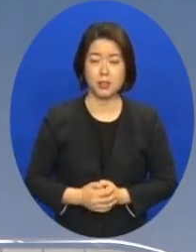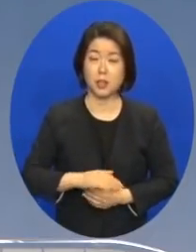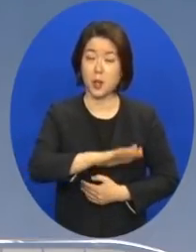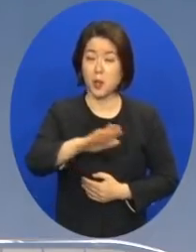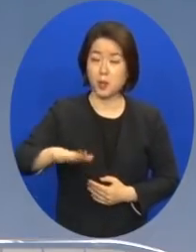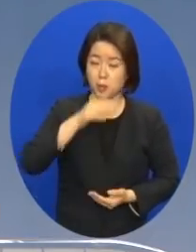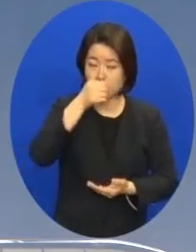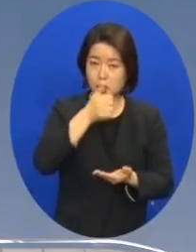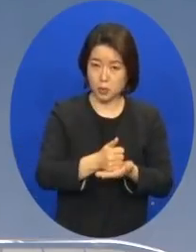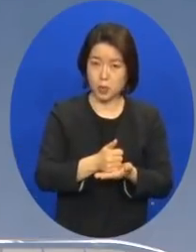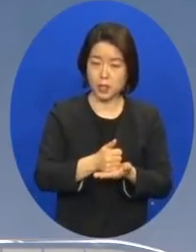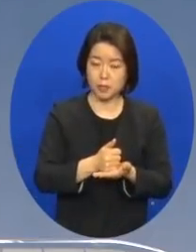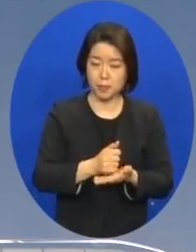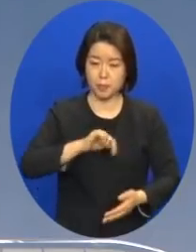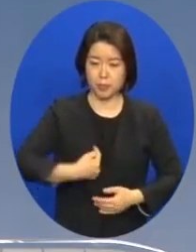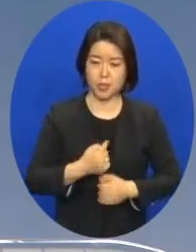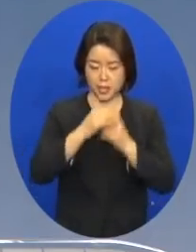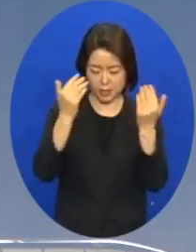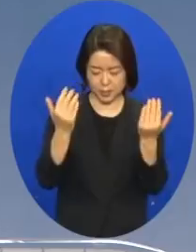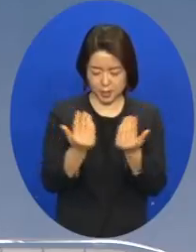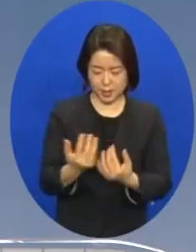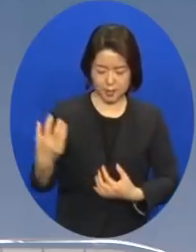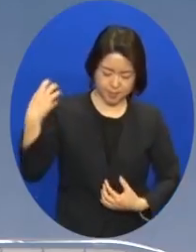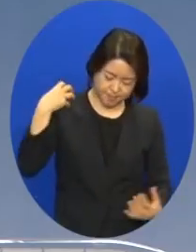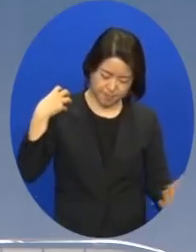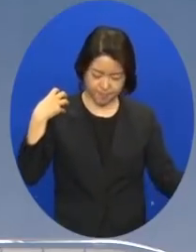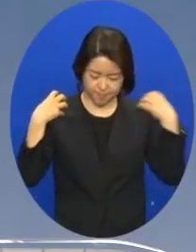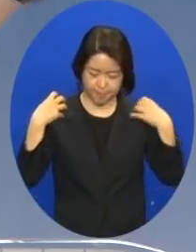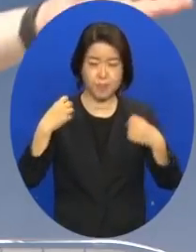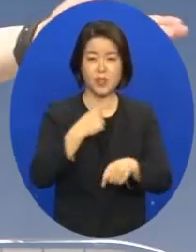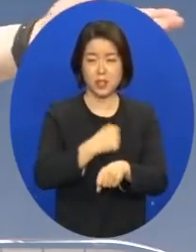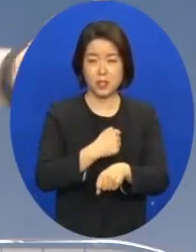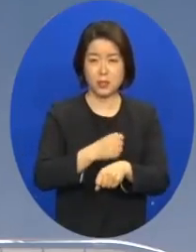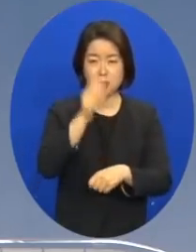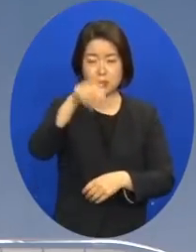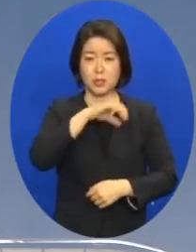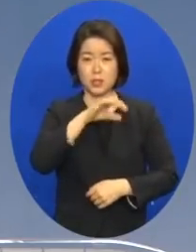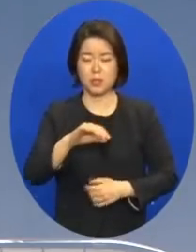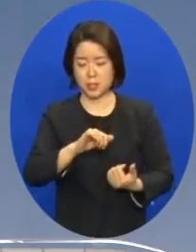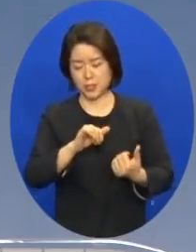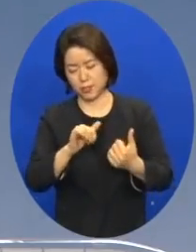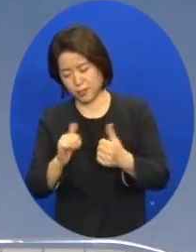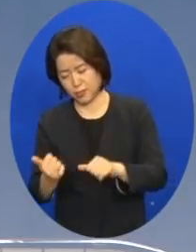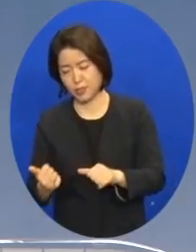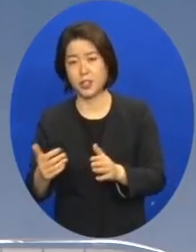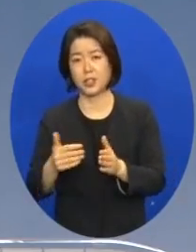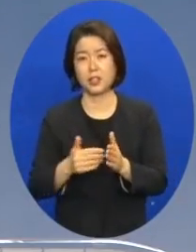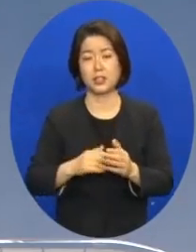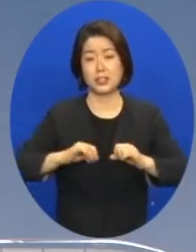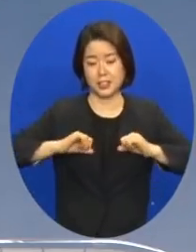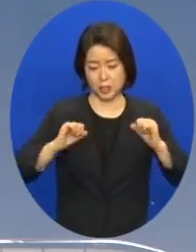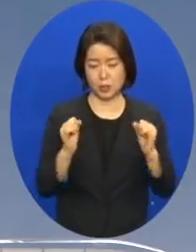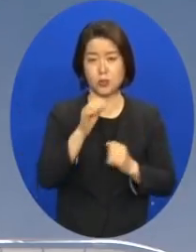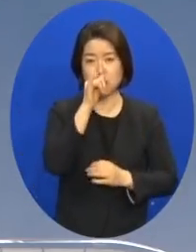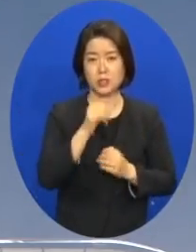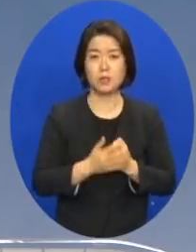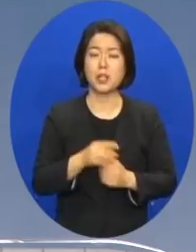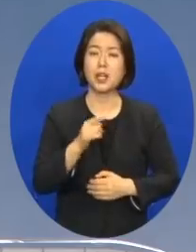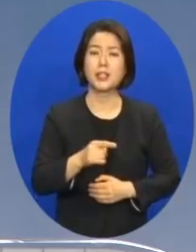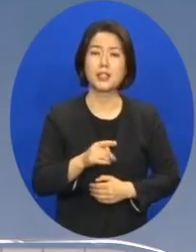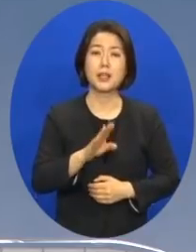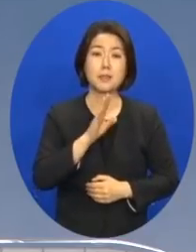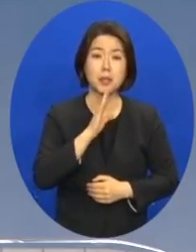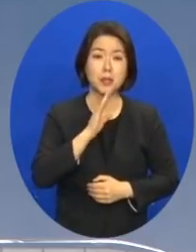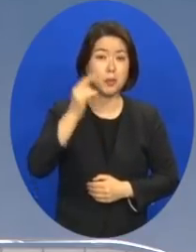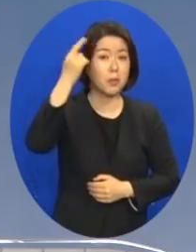우리들의 죄를 당신이 다 지시고 십자가에 죽기까지 순종하셨습니다. 이게 바로 머리가